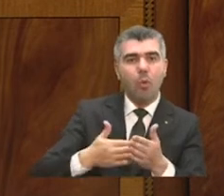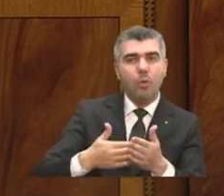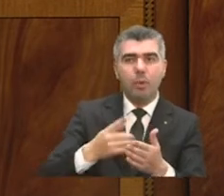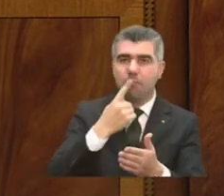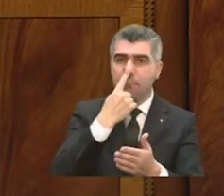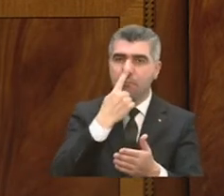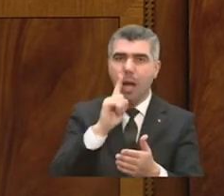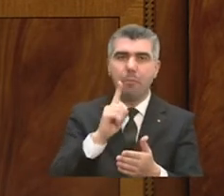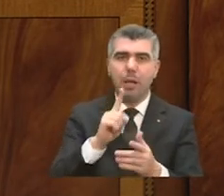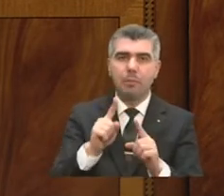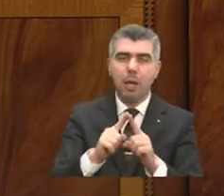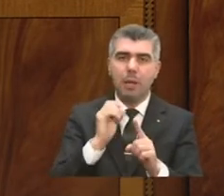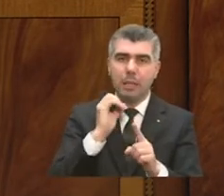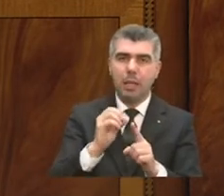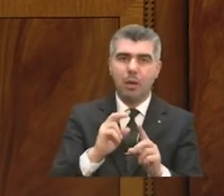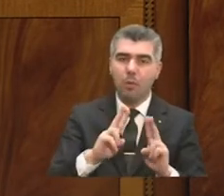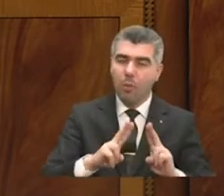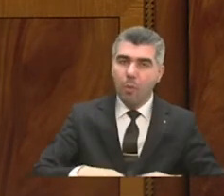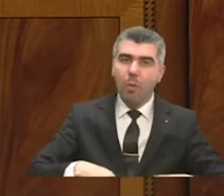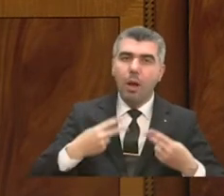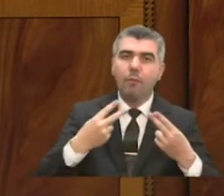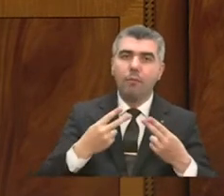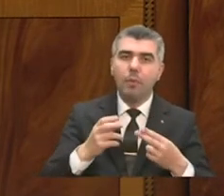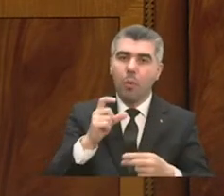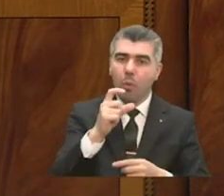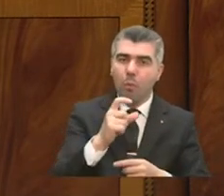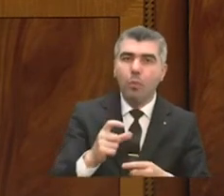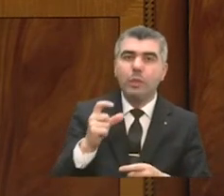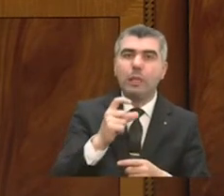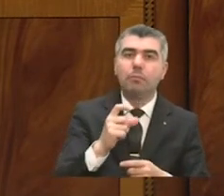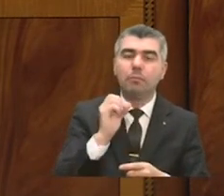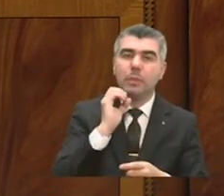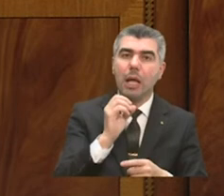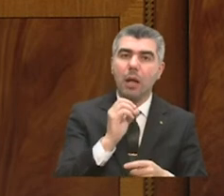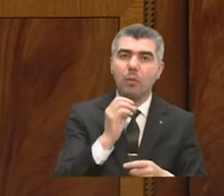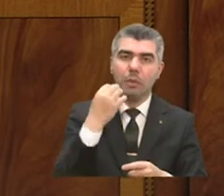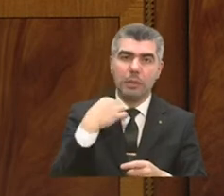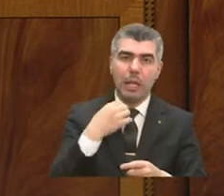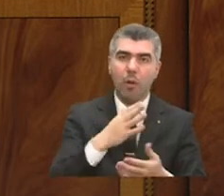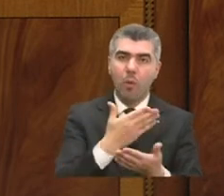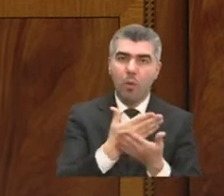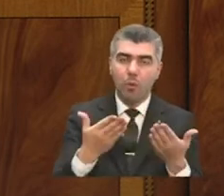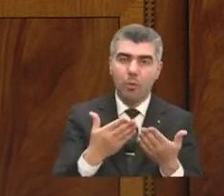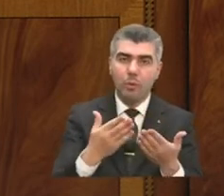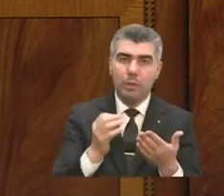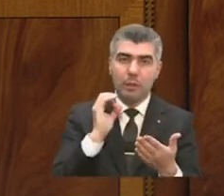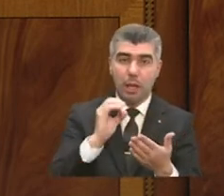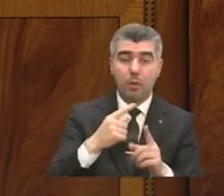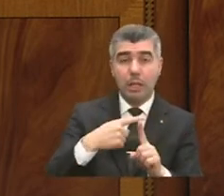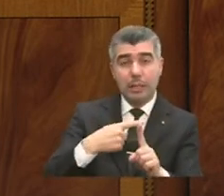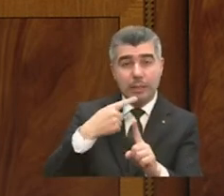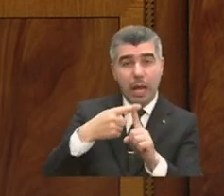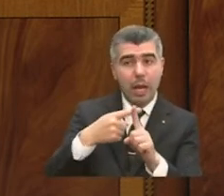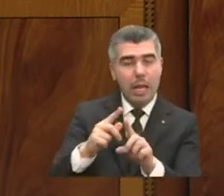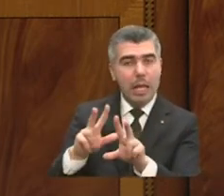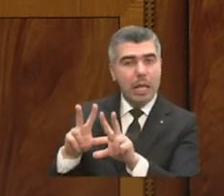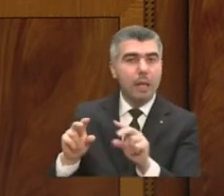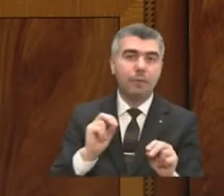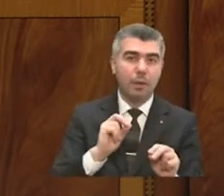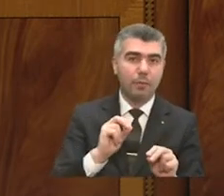d'isolationnisme. Donc on ne peut que dénoncer et rejeter tous les